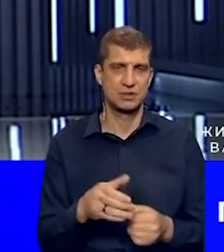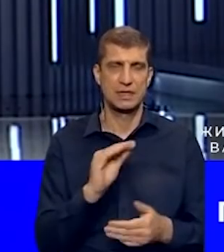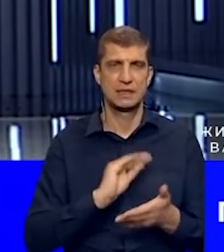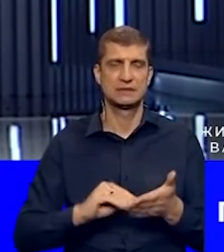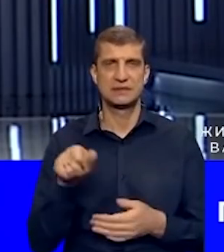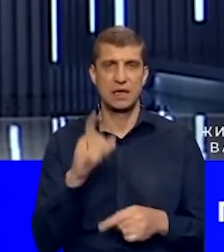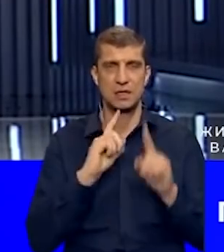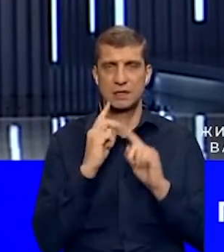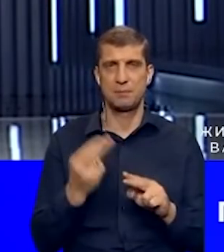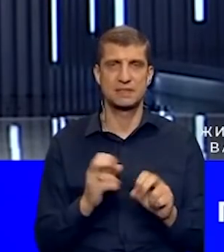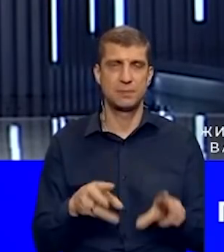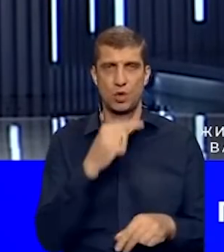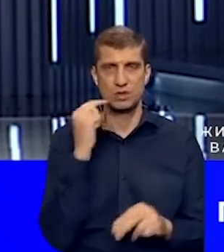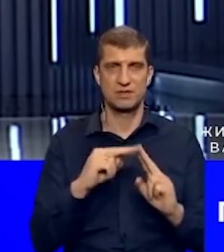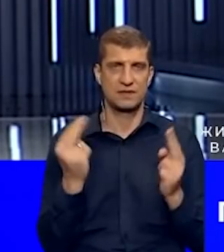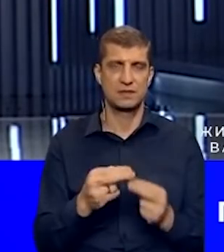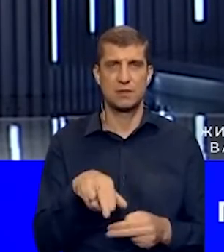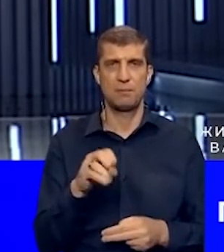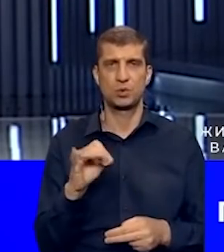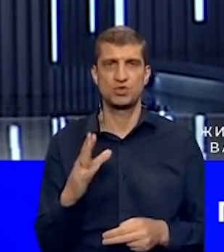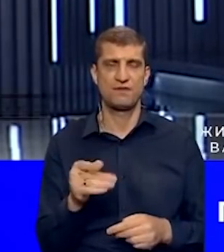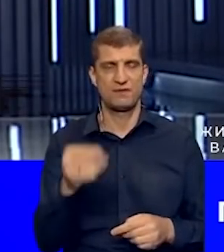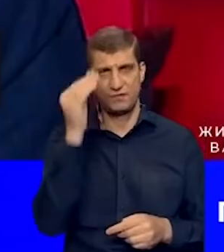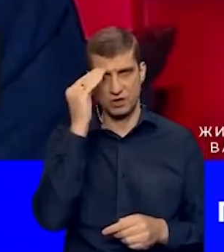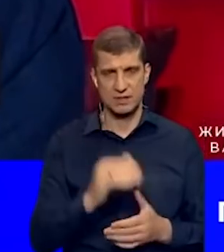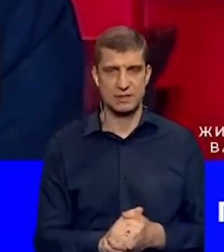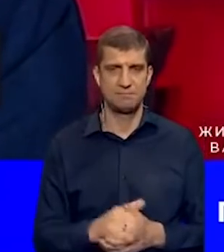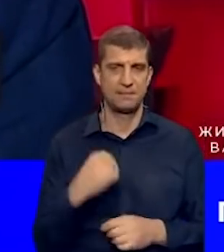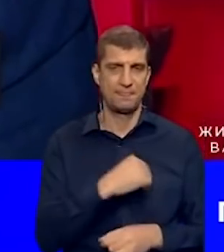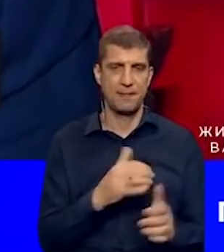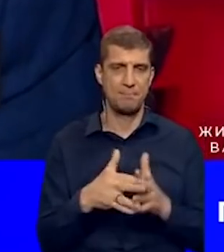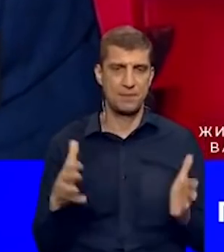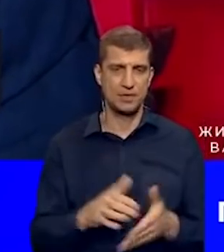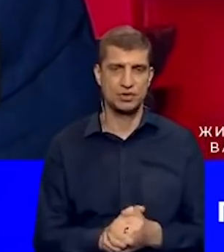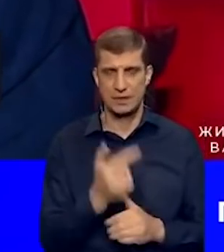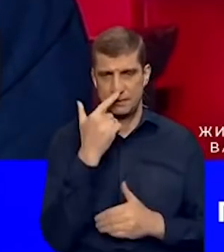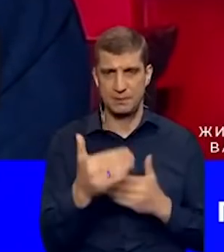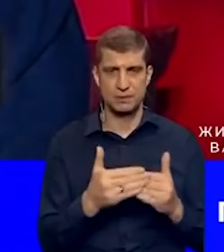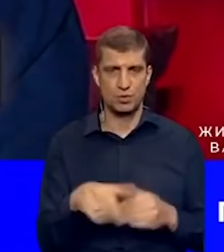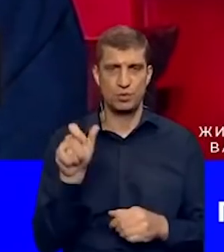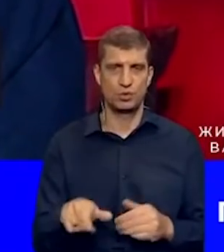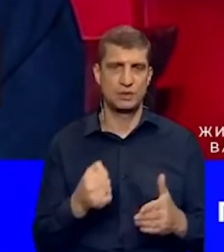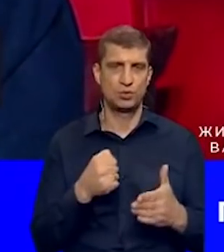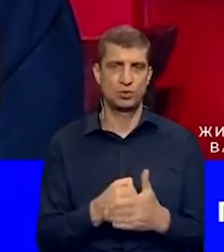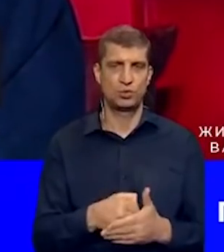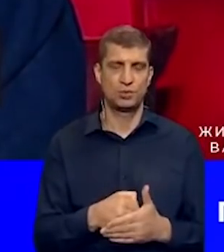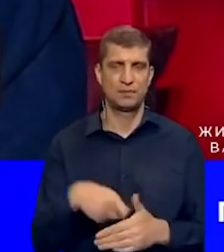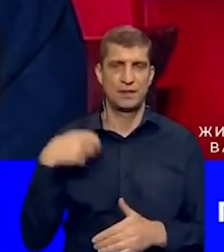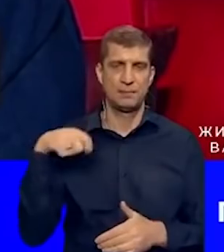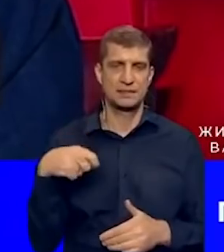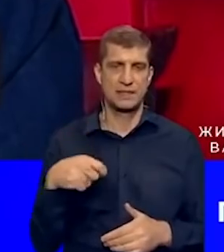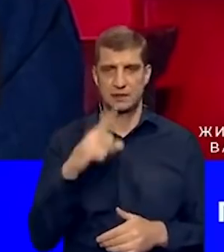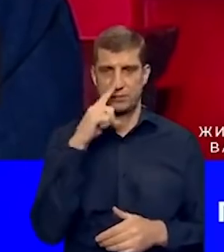секретар Ради безпеки Російської Федерації Патрушев, він вважається найбільш близькою людиною до